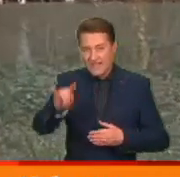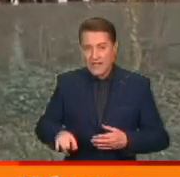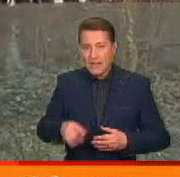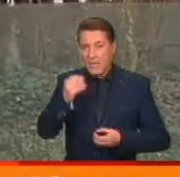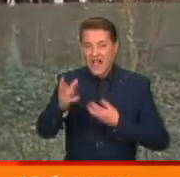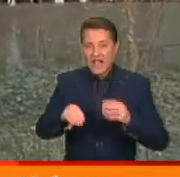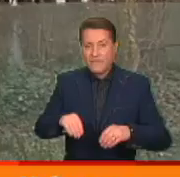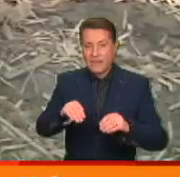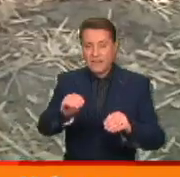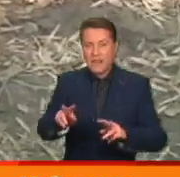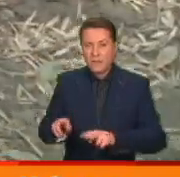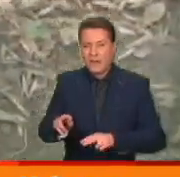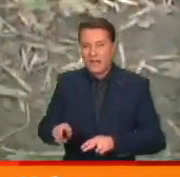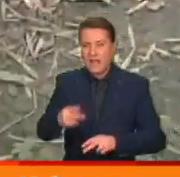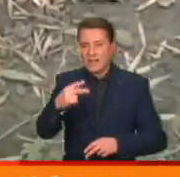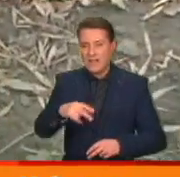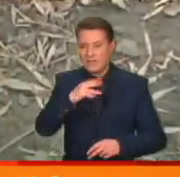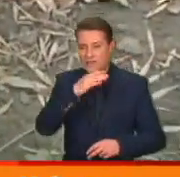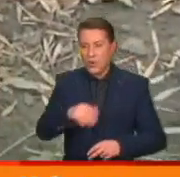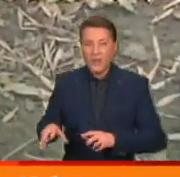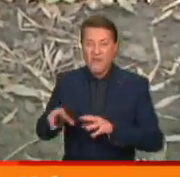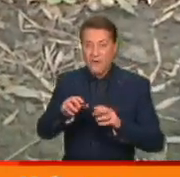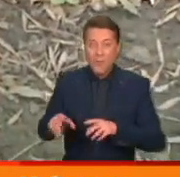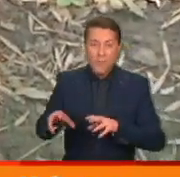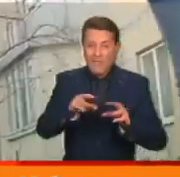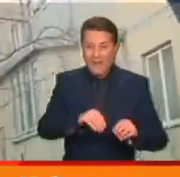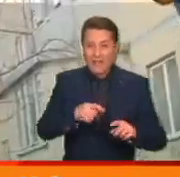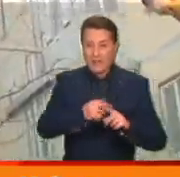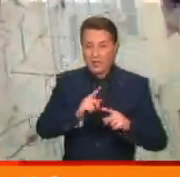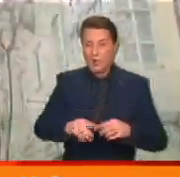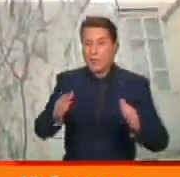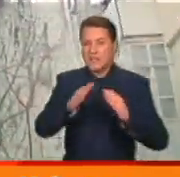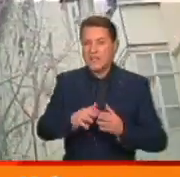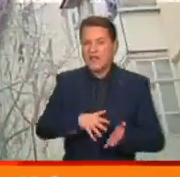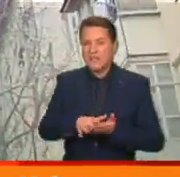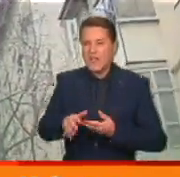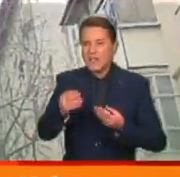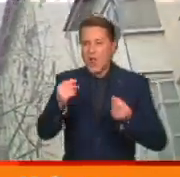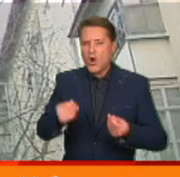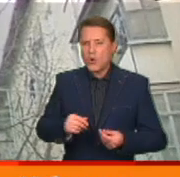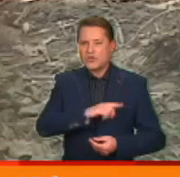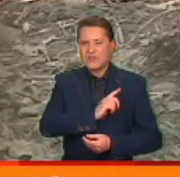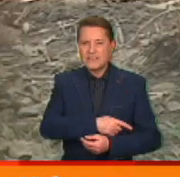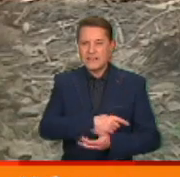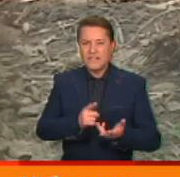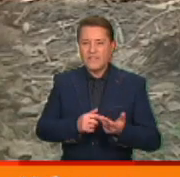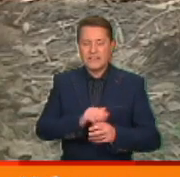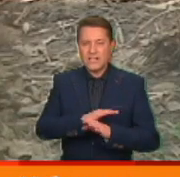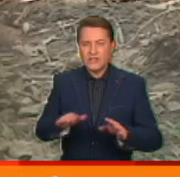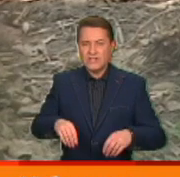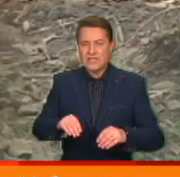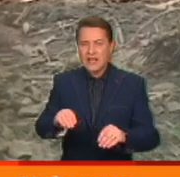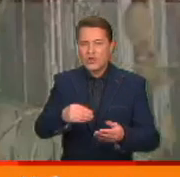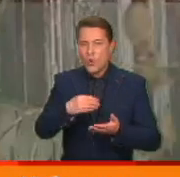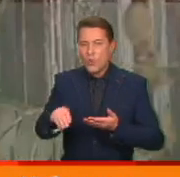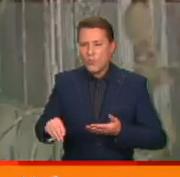жінка, плекала років за 20 відтоді, як переїхала до цього будинку. Скільки вклала в нього грошей та сил уже й не злічити. Саджанці купує